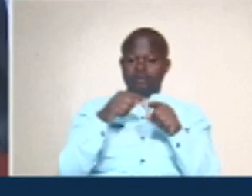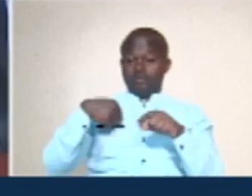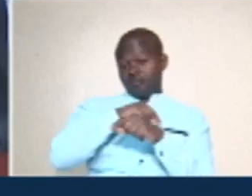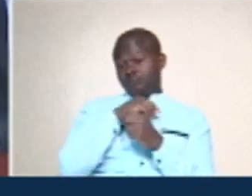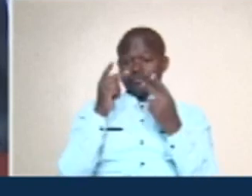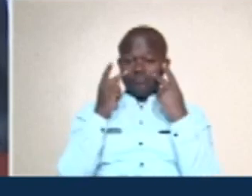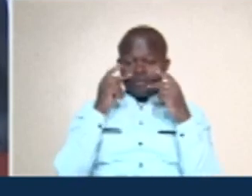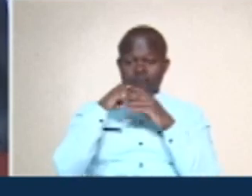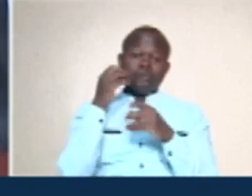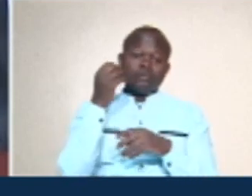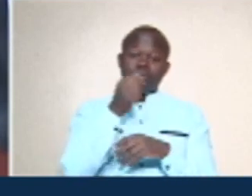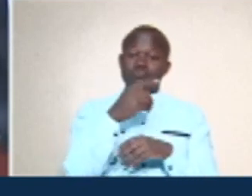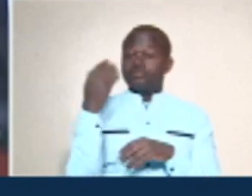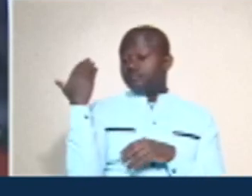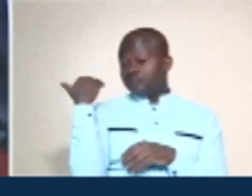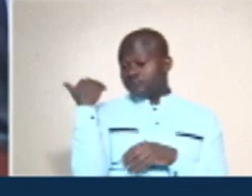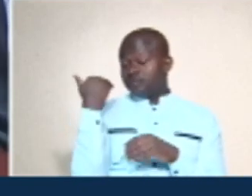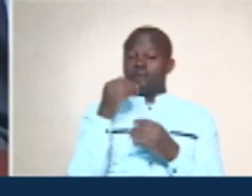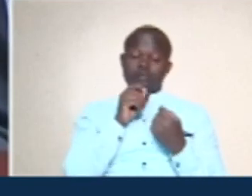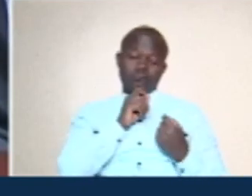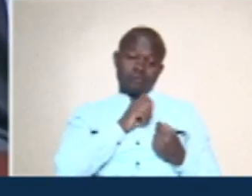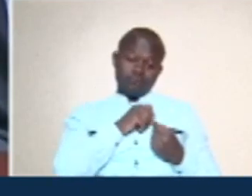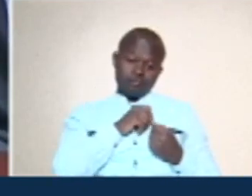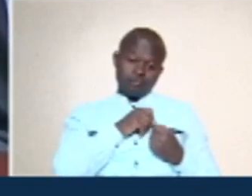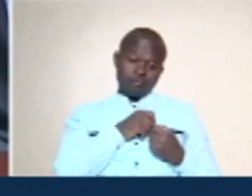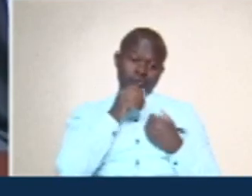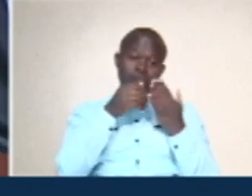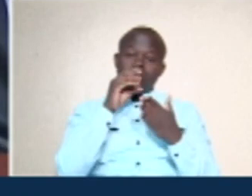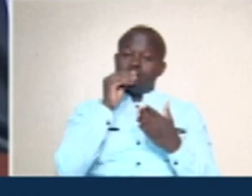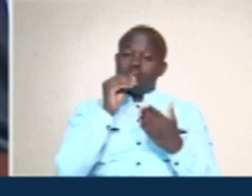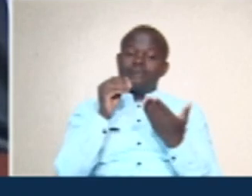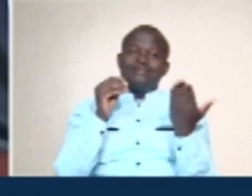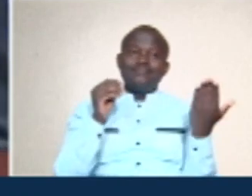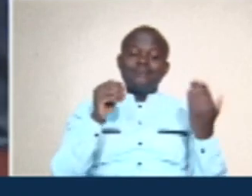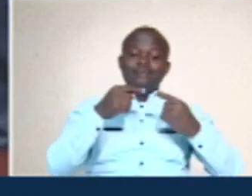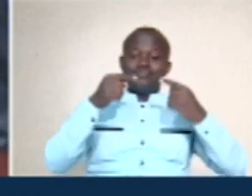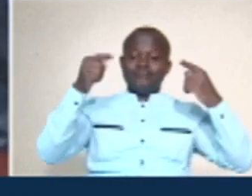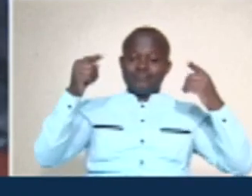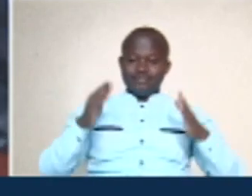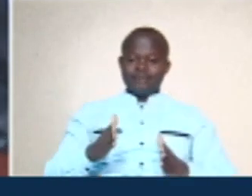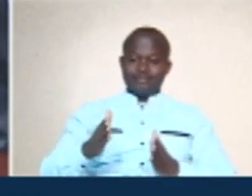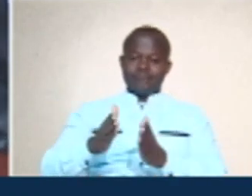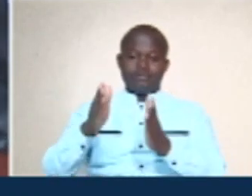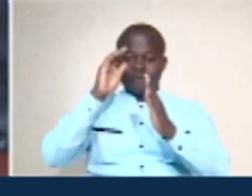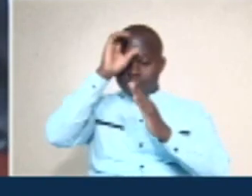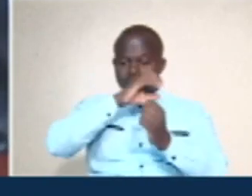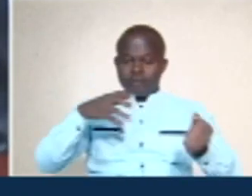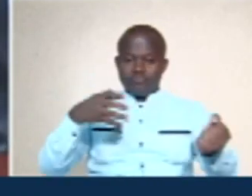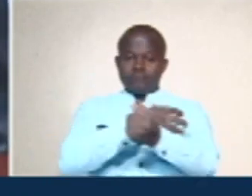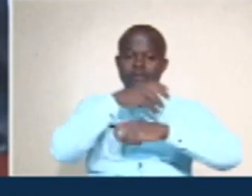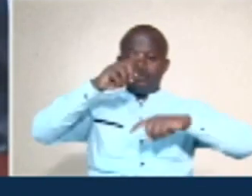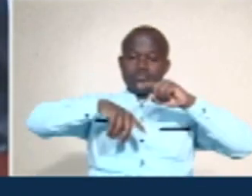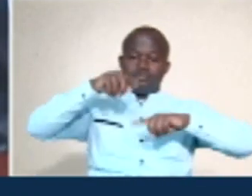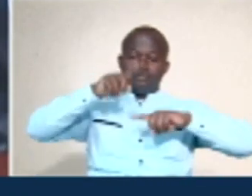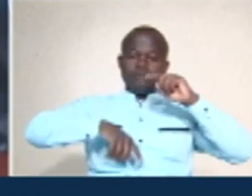rero muri aya mezi ashize. Ikibabaje ariko nuko izi mvugo z'urwango zirimo kuba inzira zo kwishakira imbaraga za